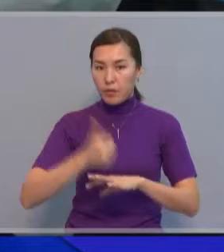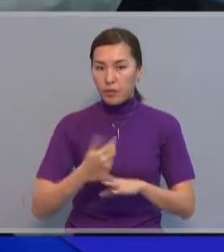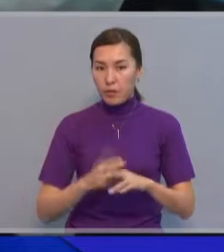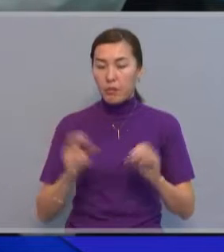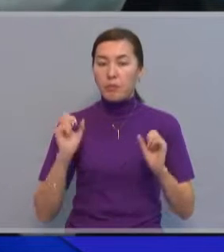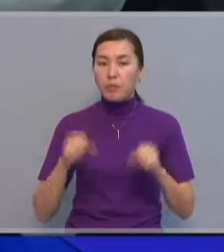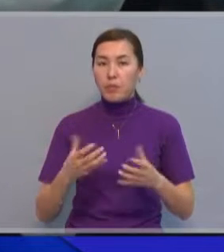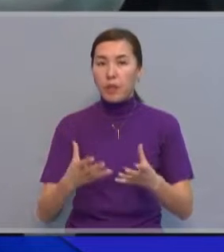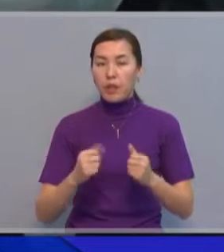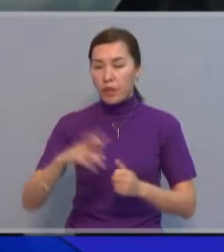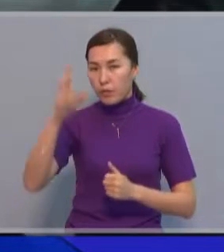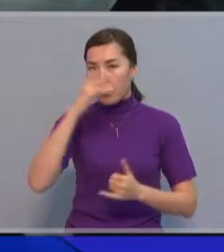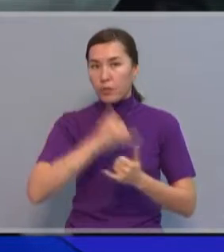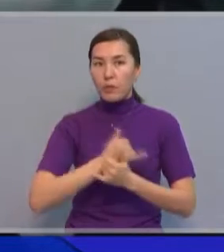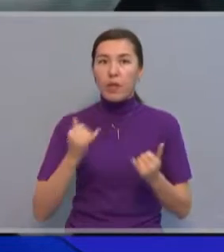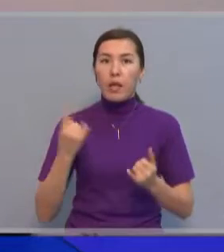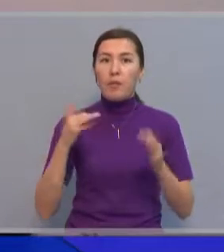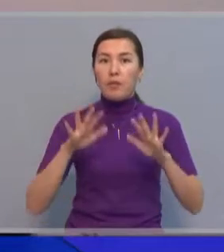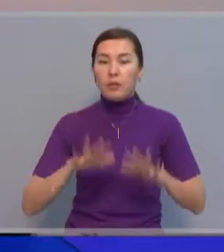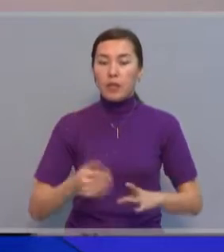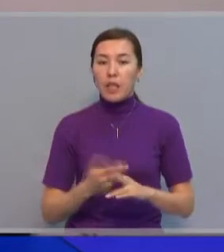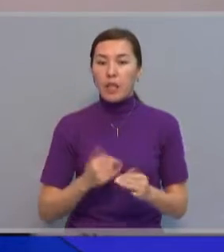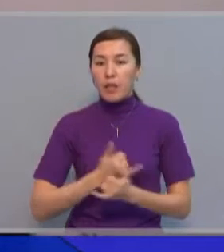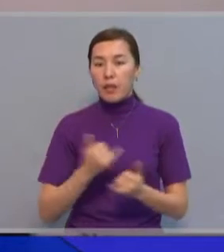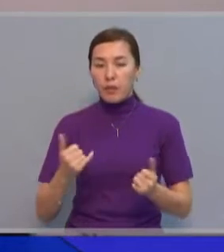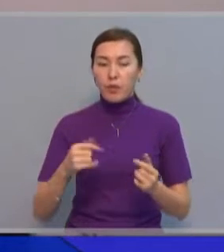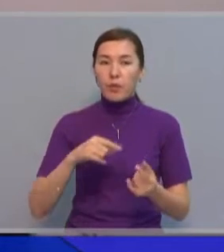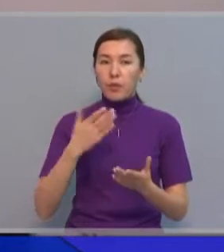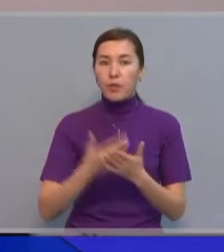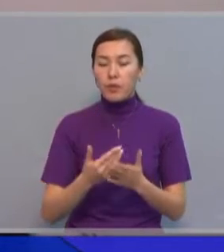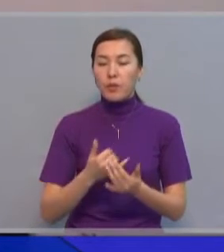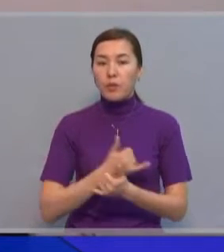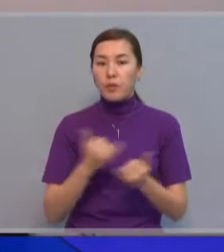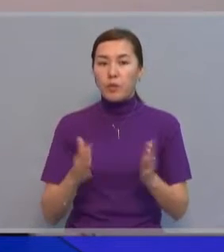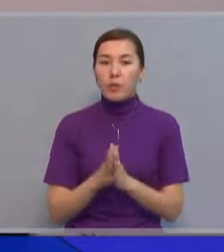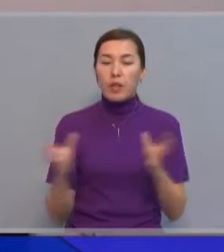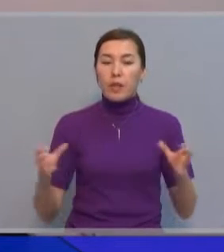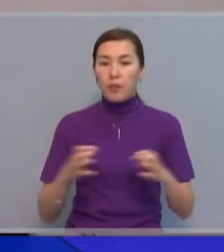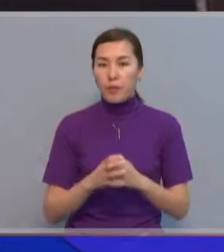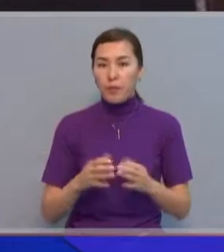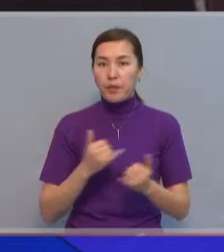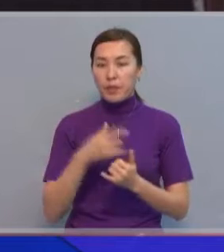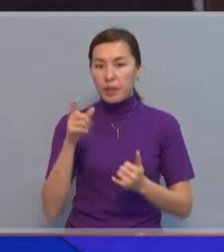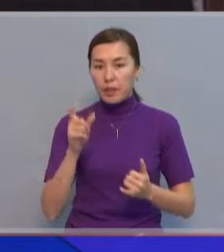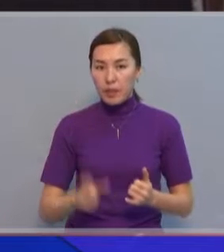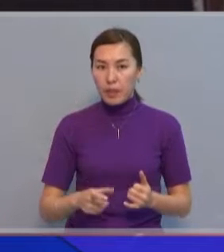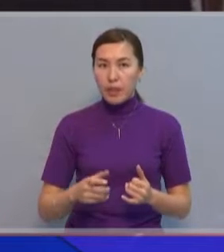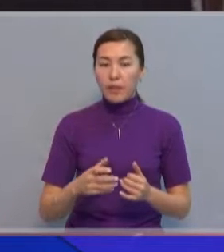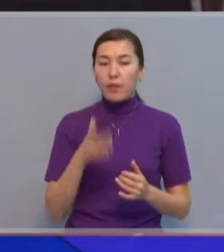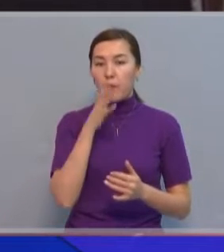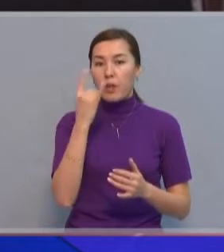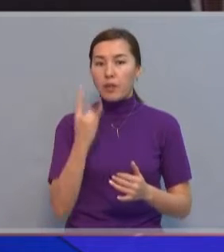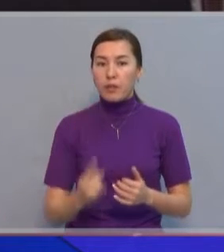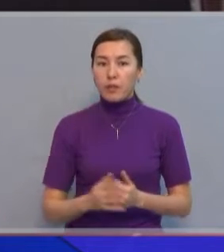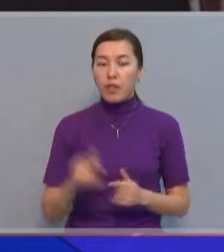это возможность получать государственные услуги в одном здании. Сервисный акимат предполагает оказание широкого комплекса услуг для граждан в режиме одного